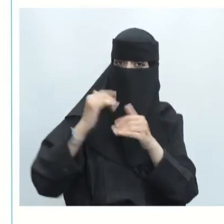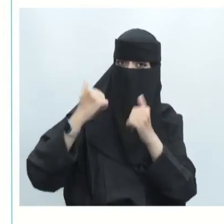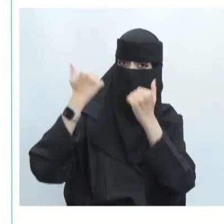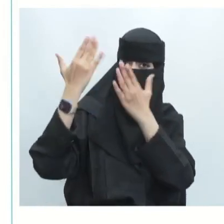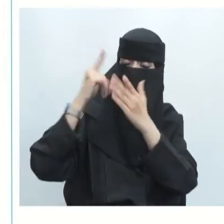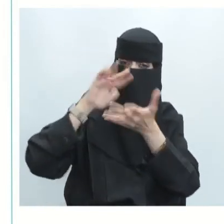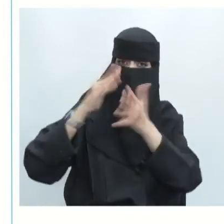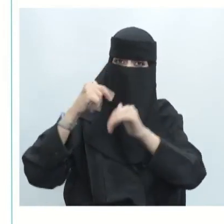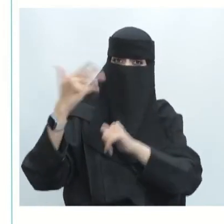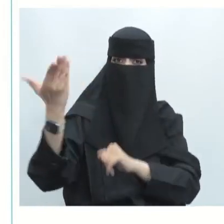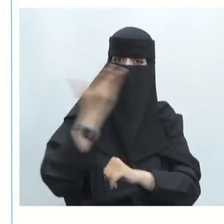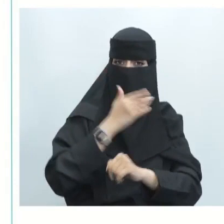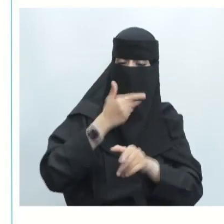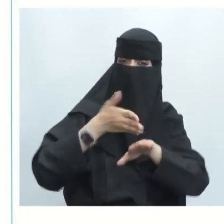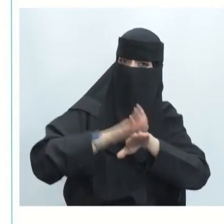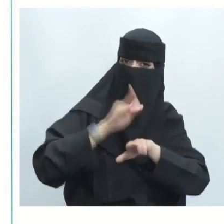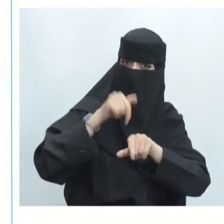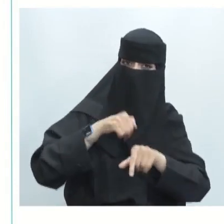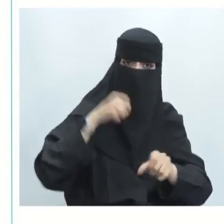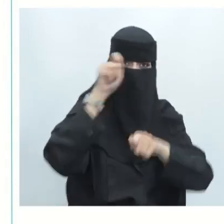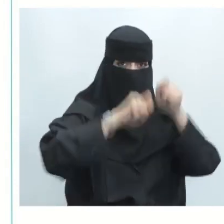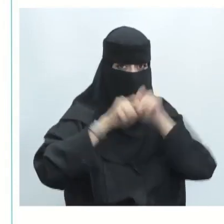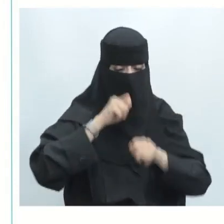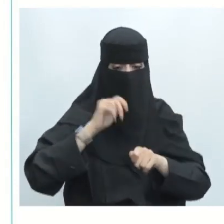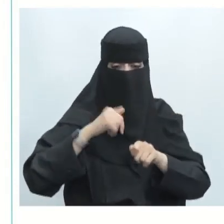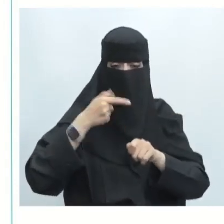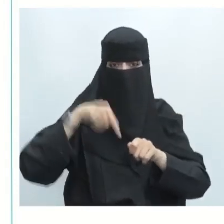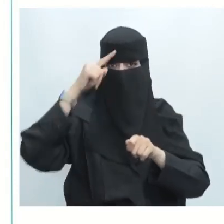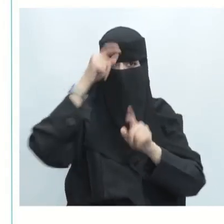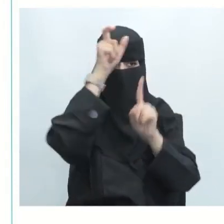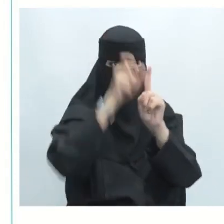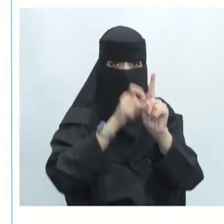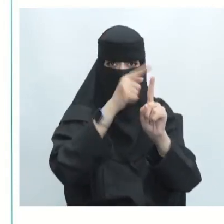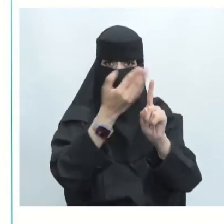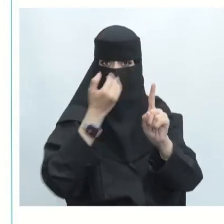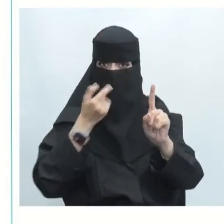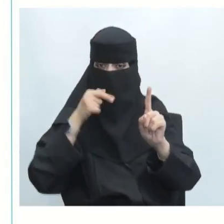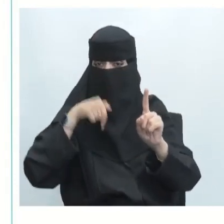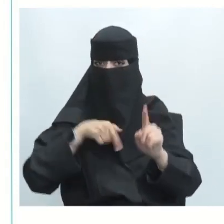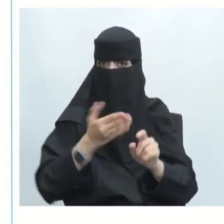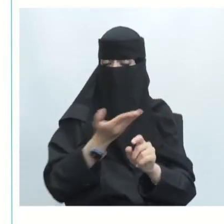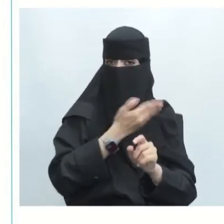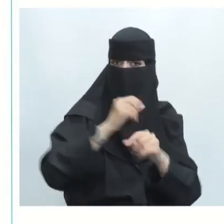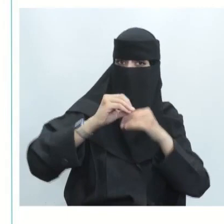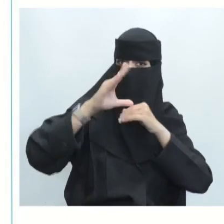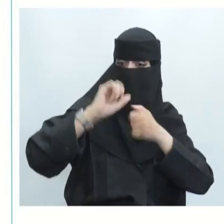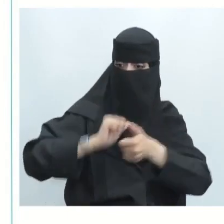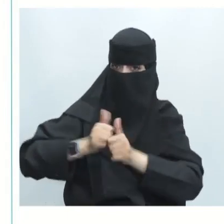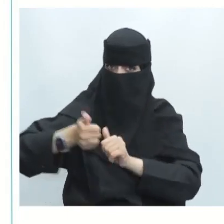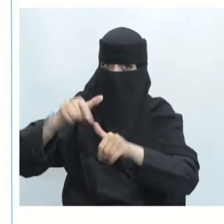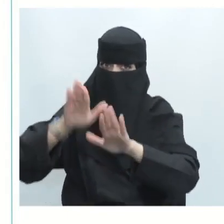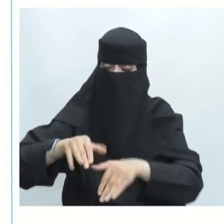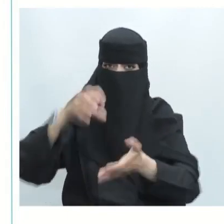التي قد تؤثر على العمليات في المنظمه مثلا العملاء سيؤثر على مشروع المنافسون الوضع